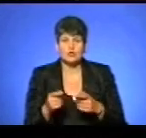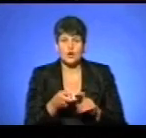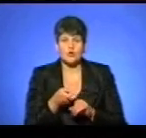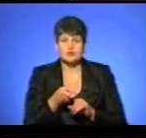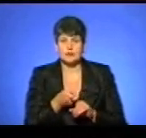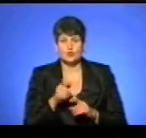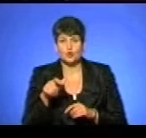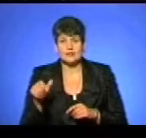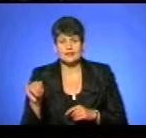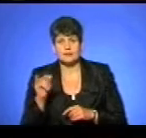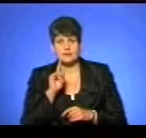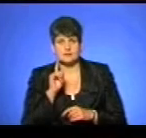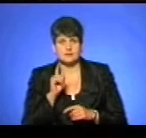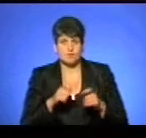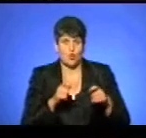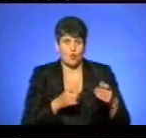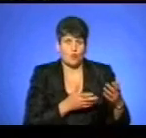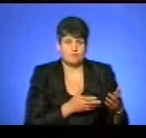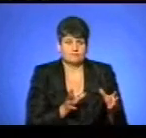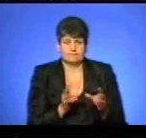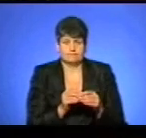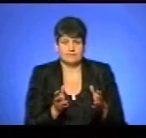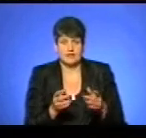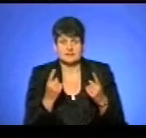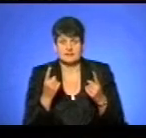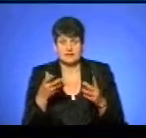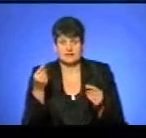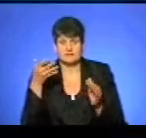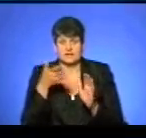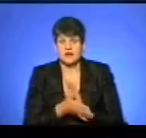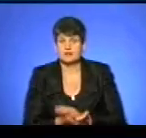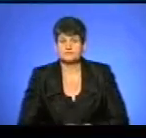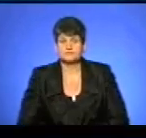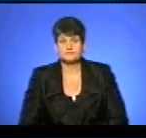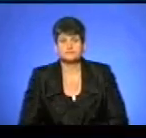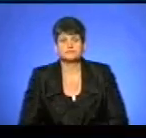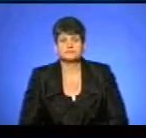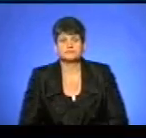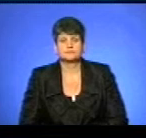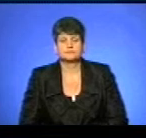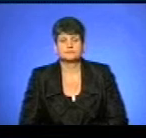з молоком. От. А це великі капітальні затрати.